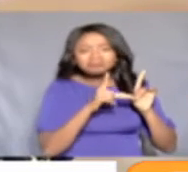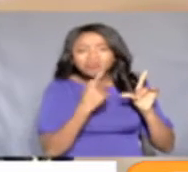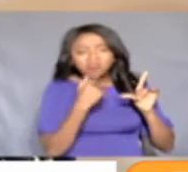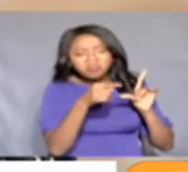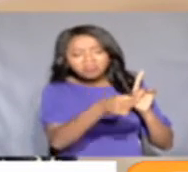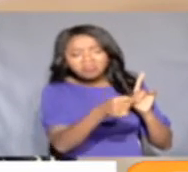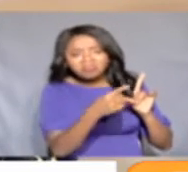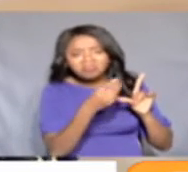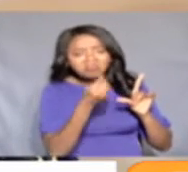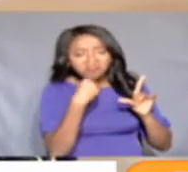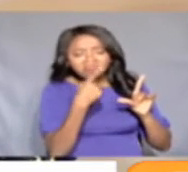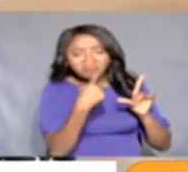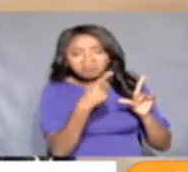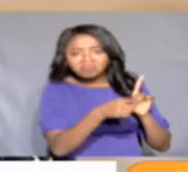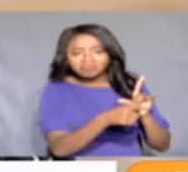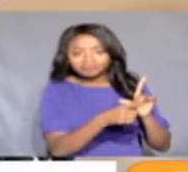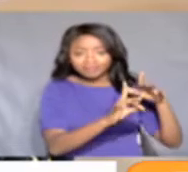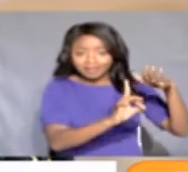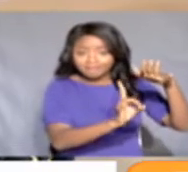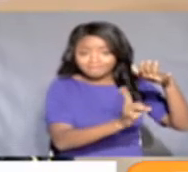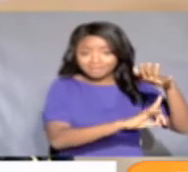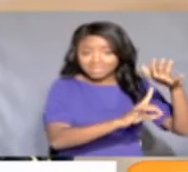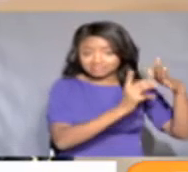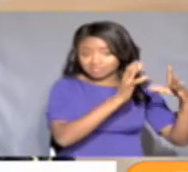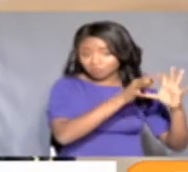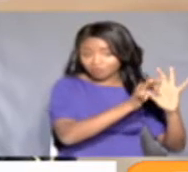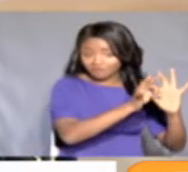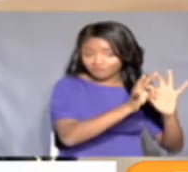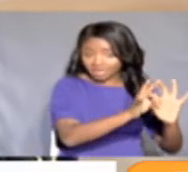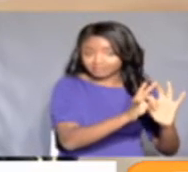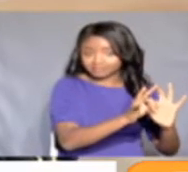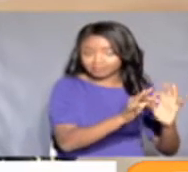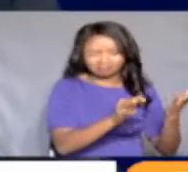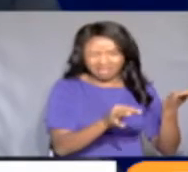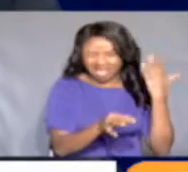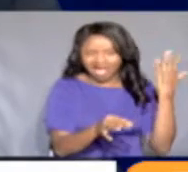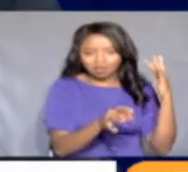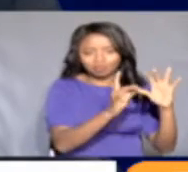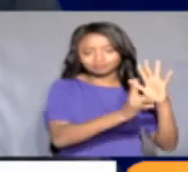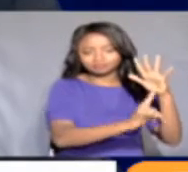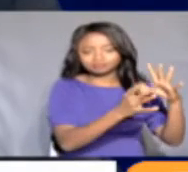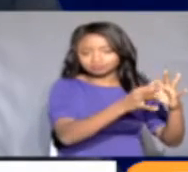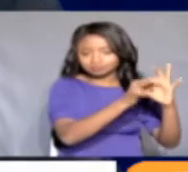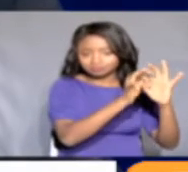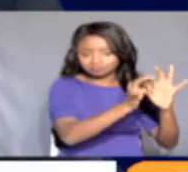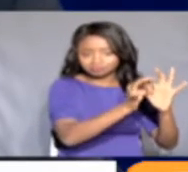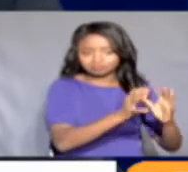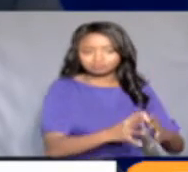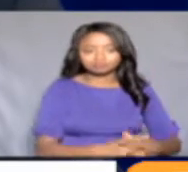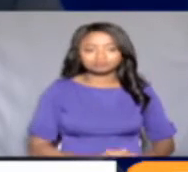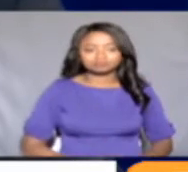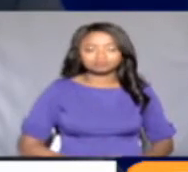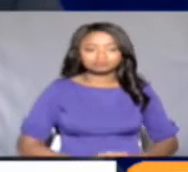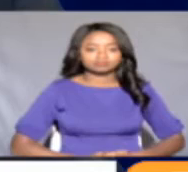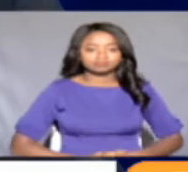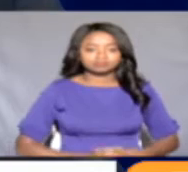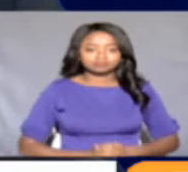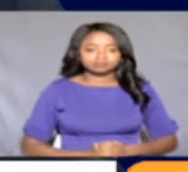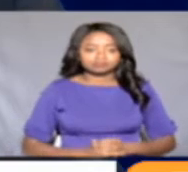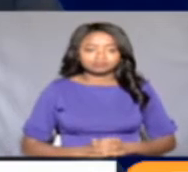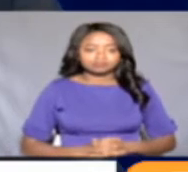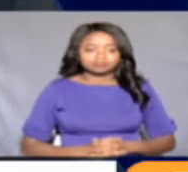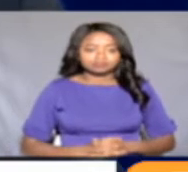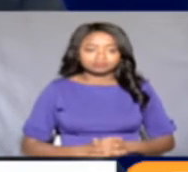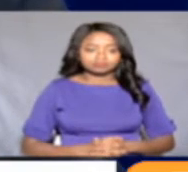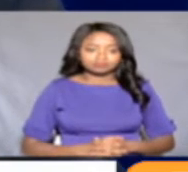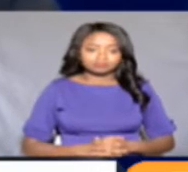Or? Kwa Ministry of Culture wakati huo. Oh, Ministry of Culture. Ministry of okay. Culture. Okay. Yes. Kwa hivyo sasa hapo before